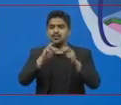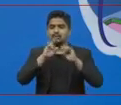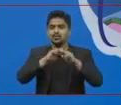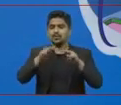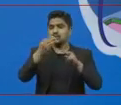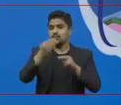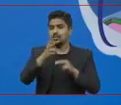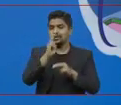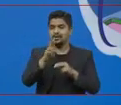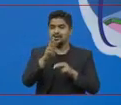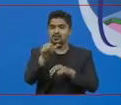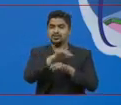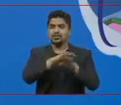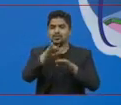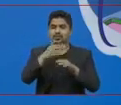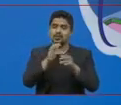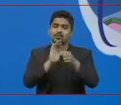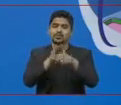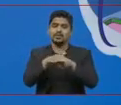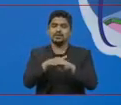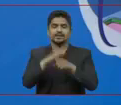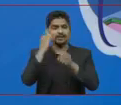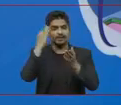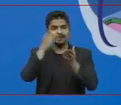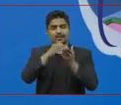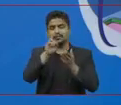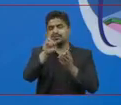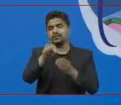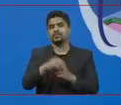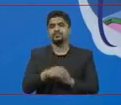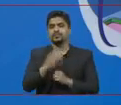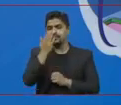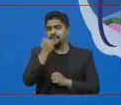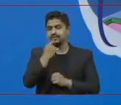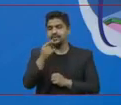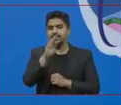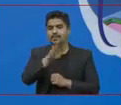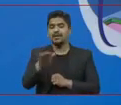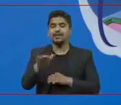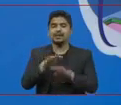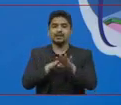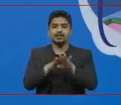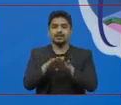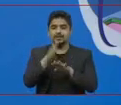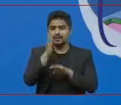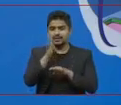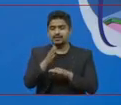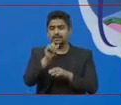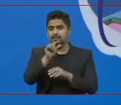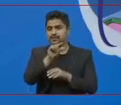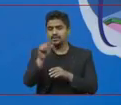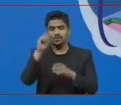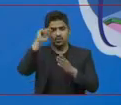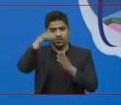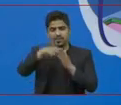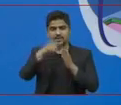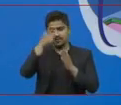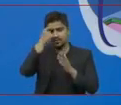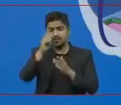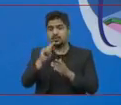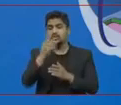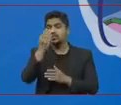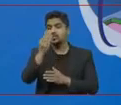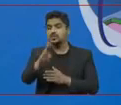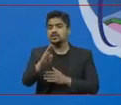सक्दैन त्यहाँ उनीहरूलाई झनै बढी ध्यान दिनुपर्ने हुन्छ, किनभने बालबालिकाहरूले यो विषयको गम्भीरता र समस्या कस्तो